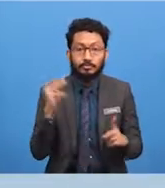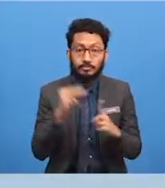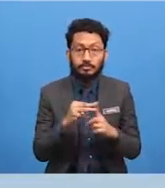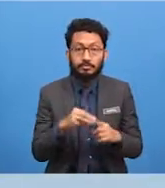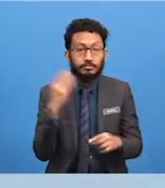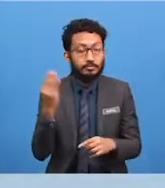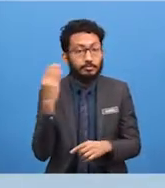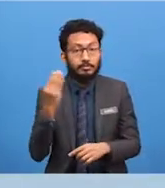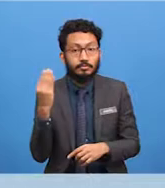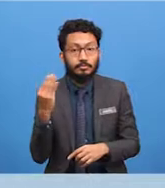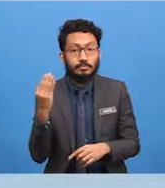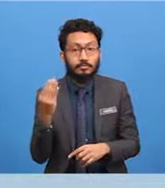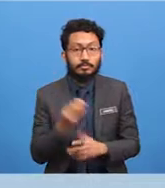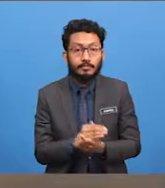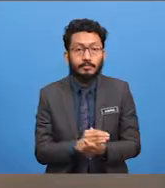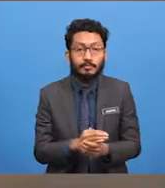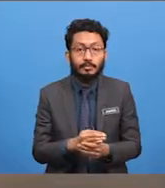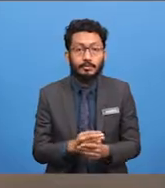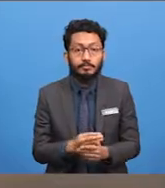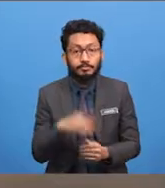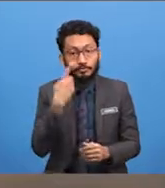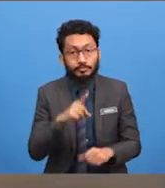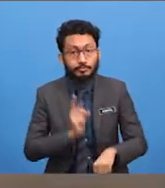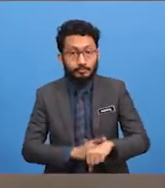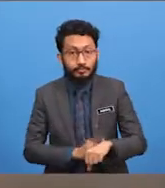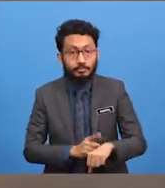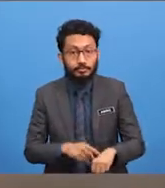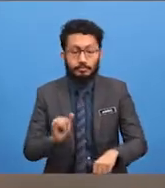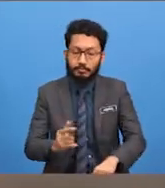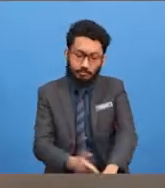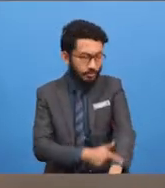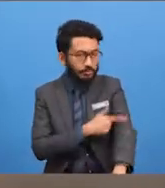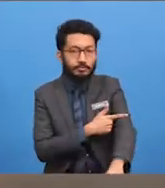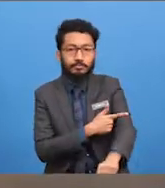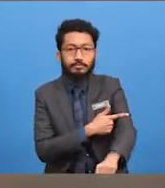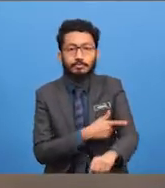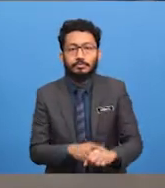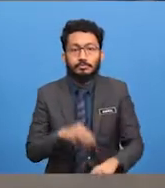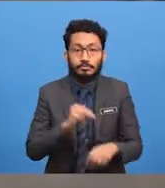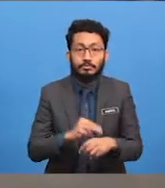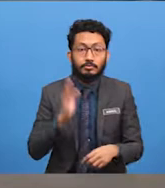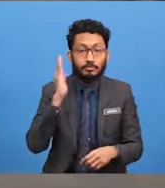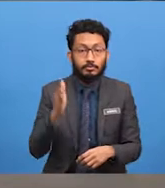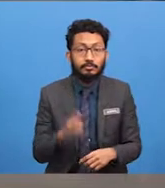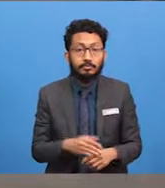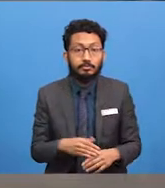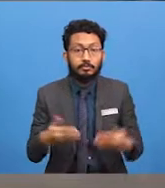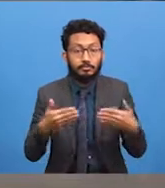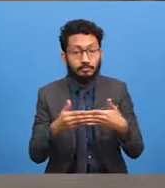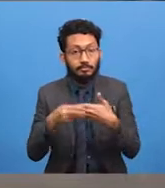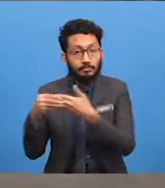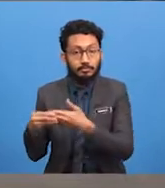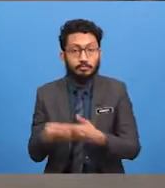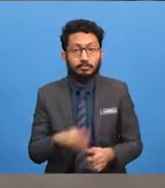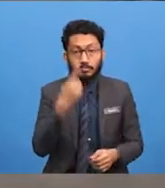yang melibatkan jangka masa panjang. Matlamat ini akan dijadikan panduan oleh pihak pengurusan